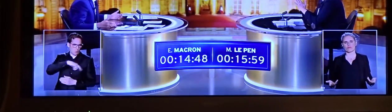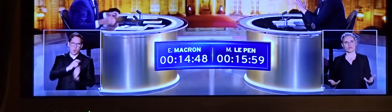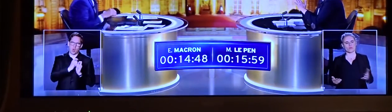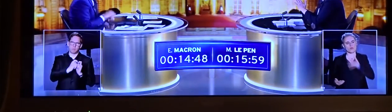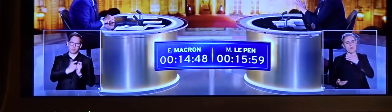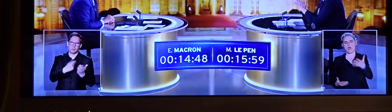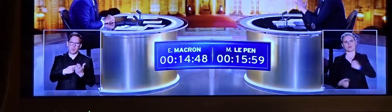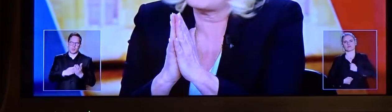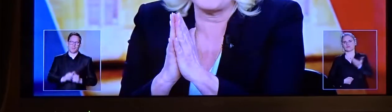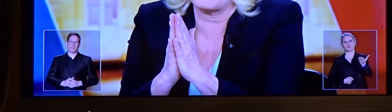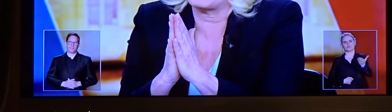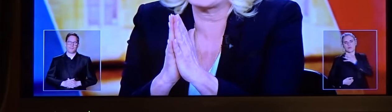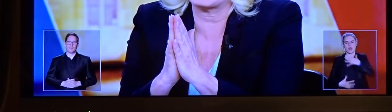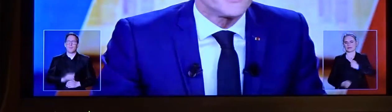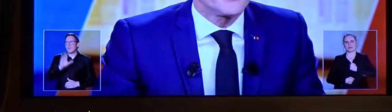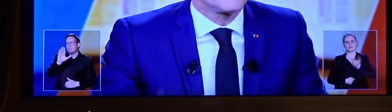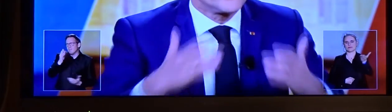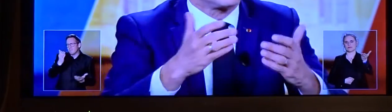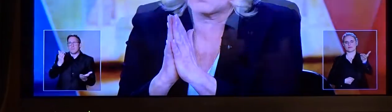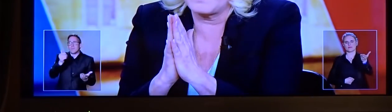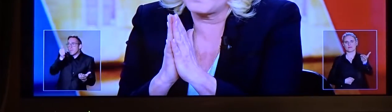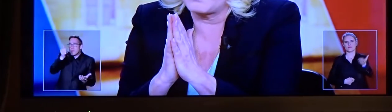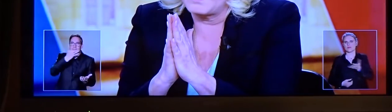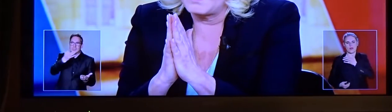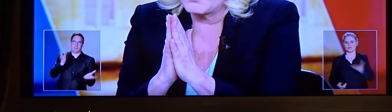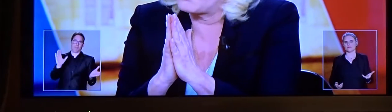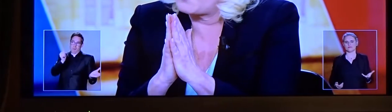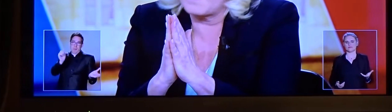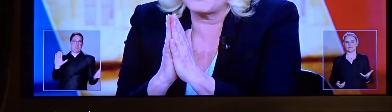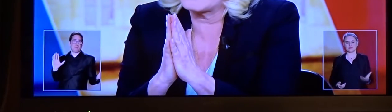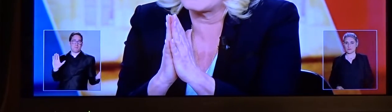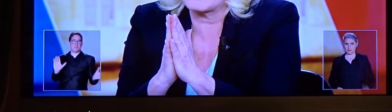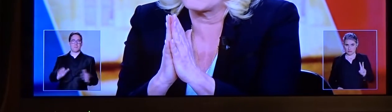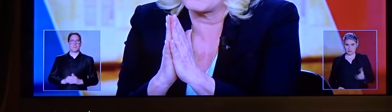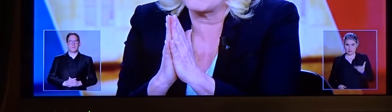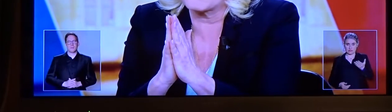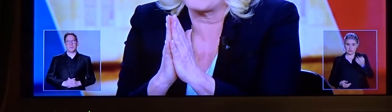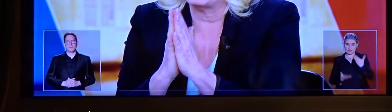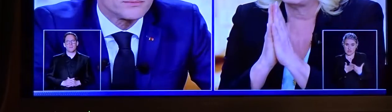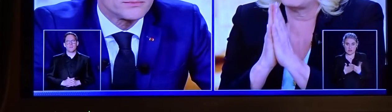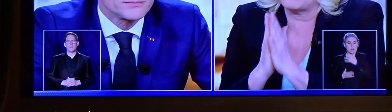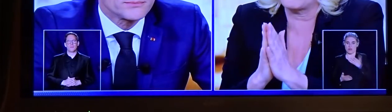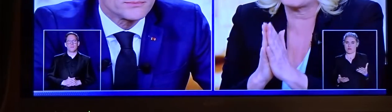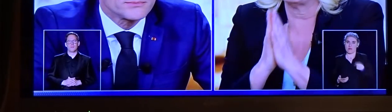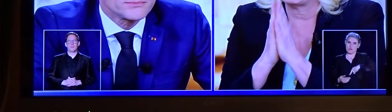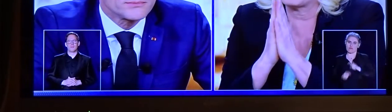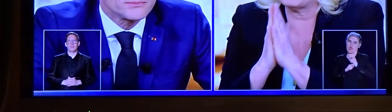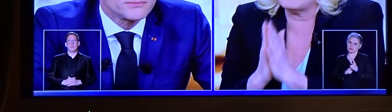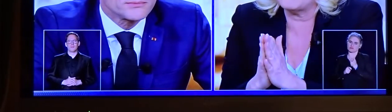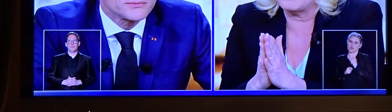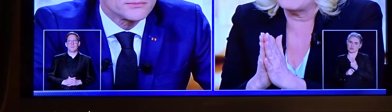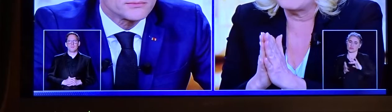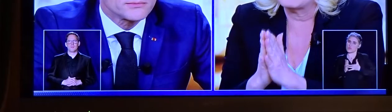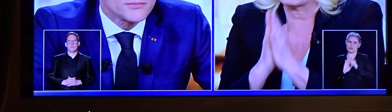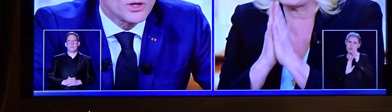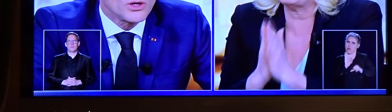peut comprendra. Pas vous laisser dire. Non, je ne peux bah, pas vous laisser réalité, dire. Vous non, monsieur même. Macron. Je ne peux pas vous laisser dire qu'on ne rembourse pas. Nous remboursons tous